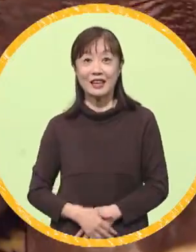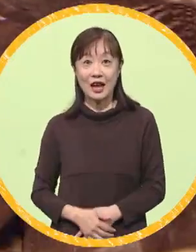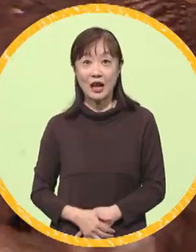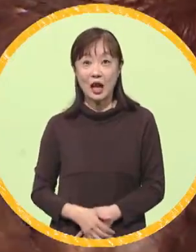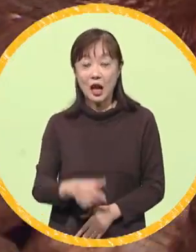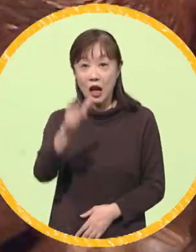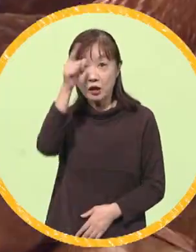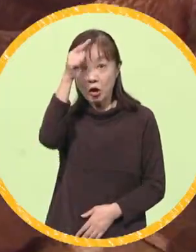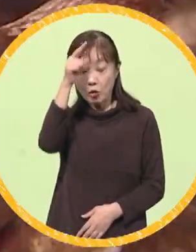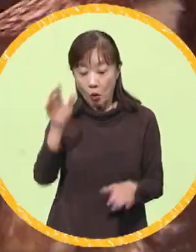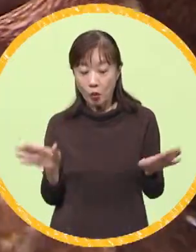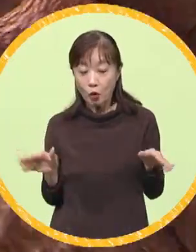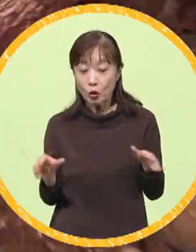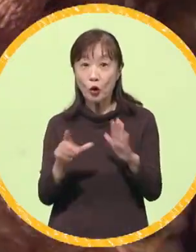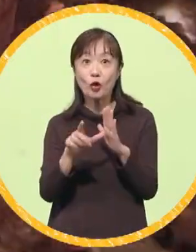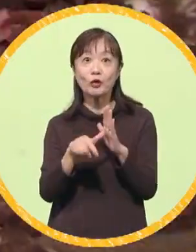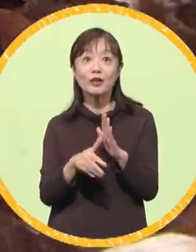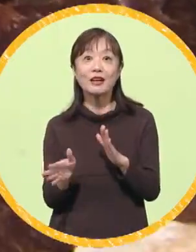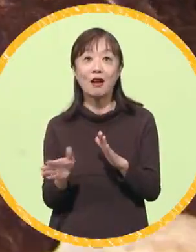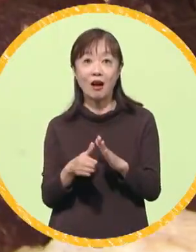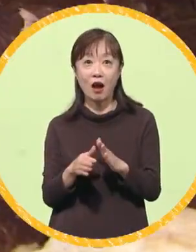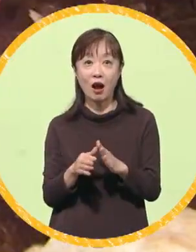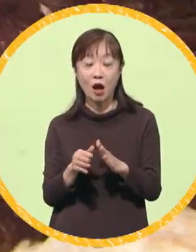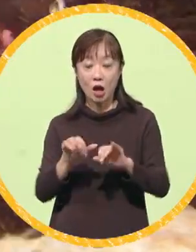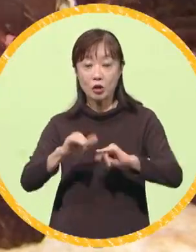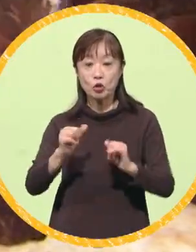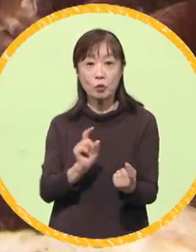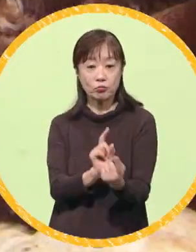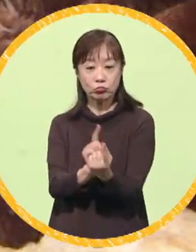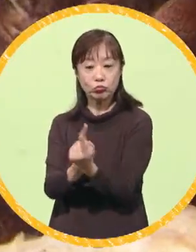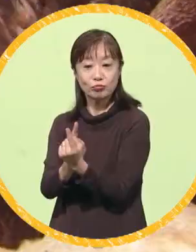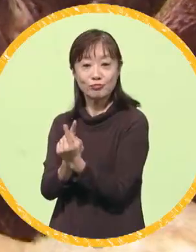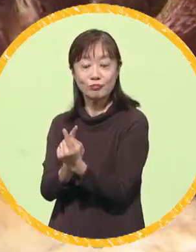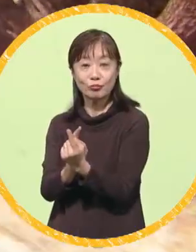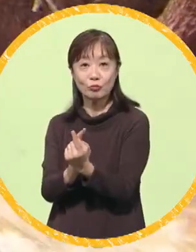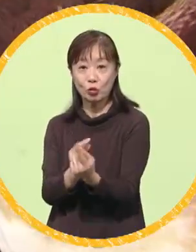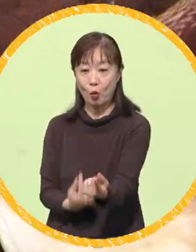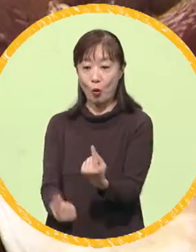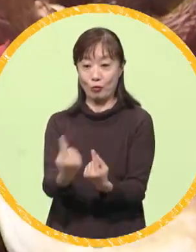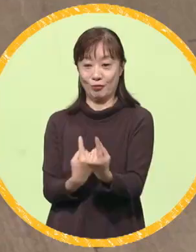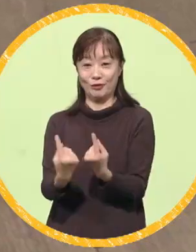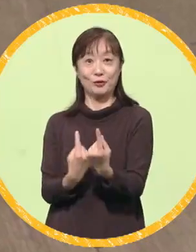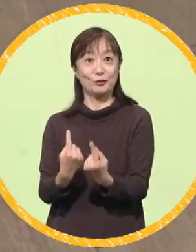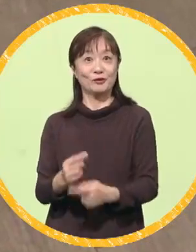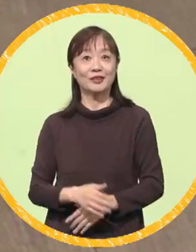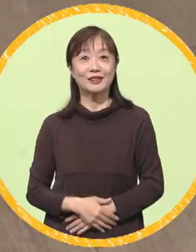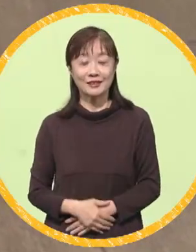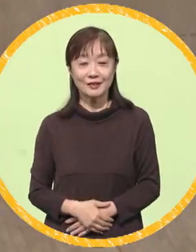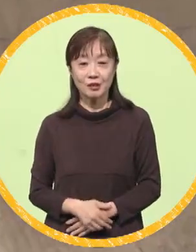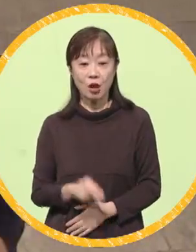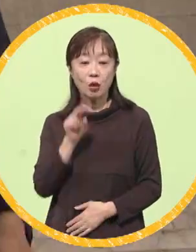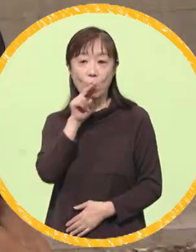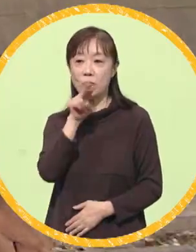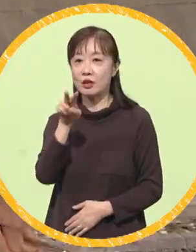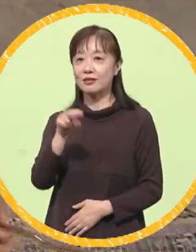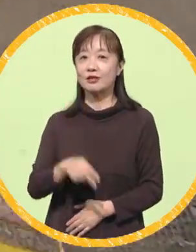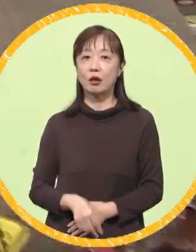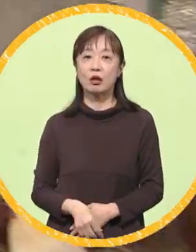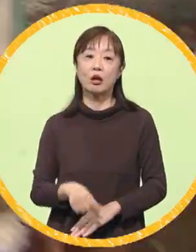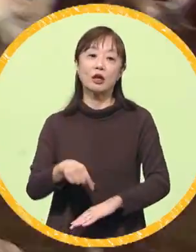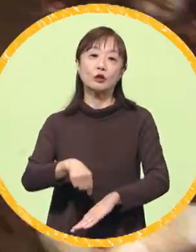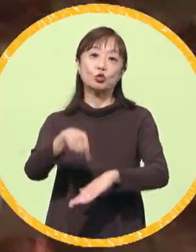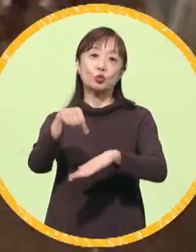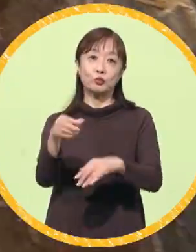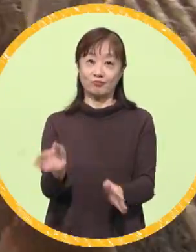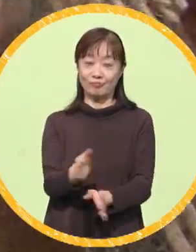こう、なんていうんですか、人間とは接してるので、逆にこう人間が来ると寄ってくる。 結構見るからにだってリラックスして